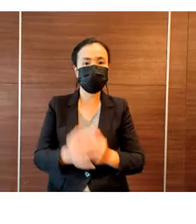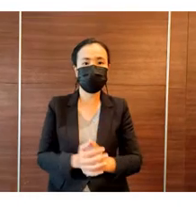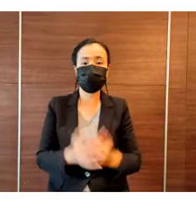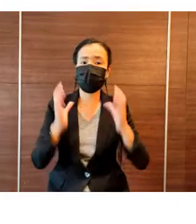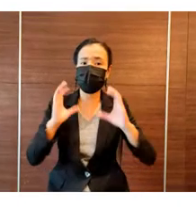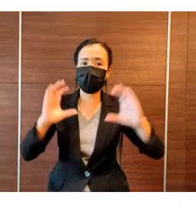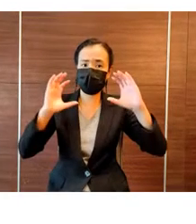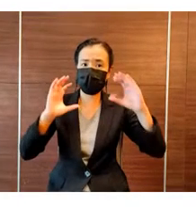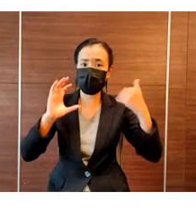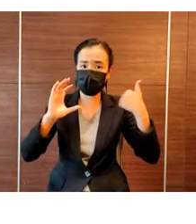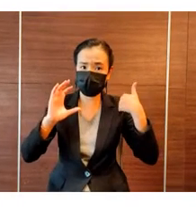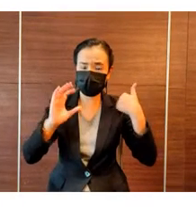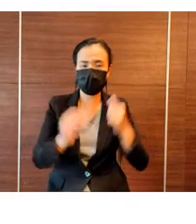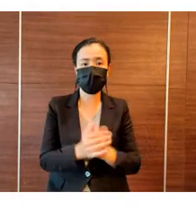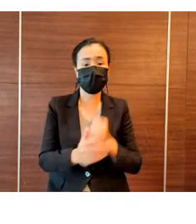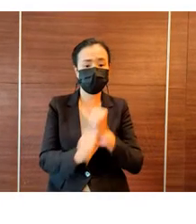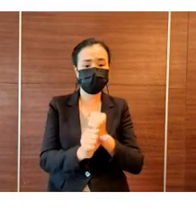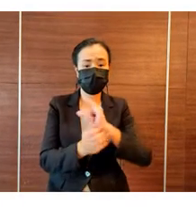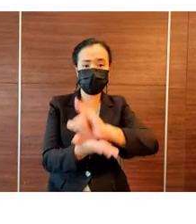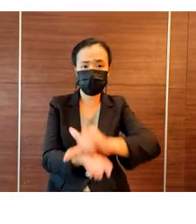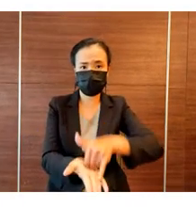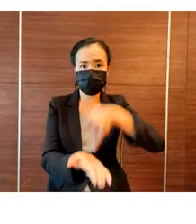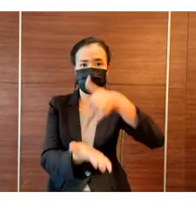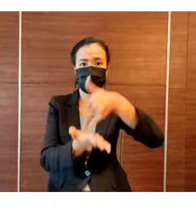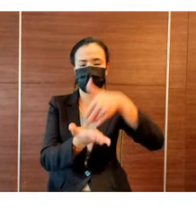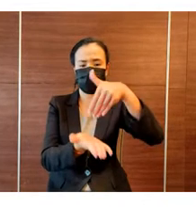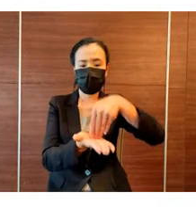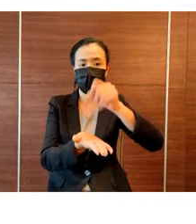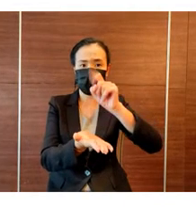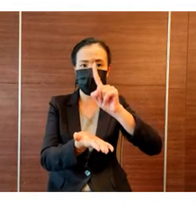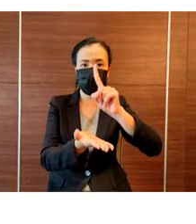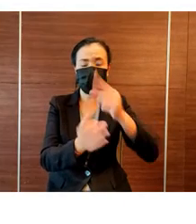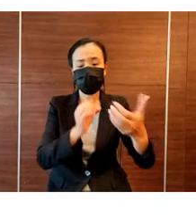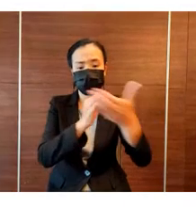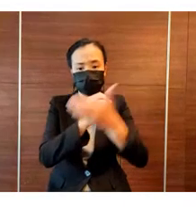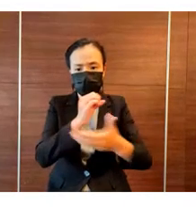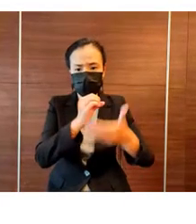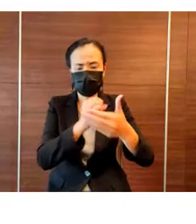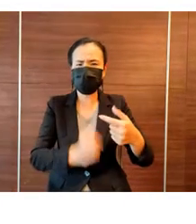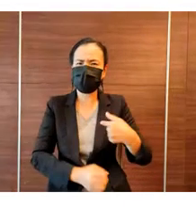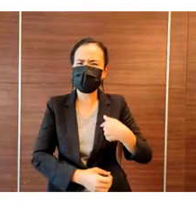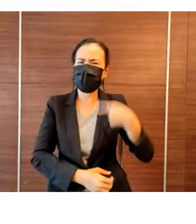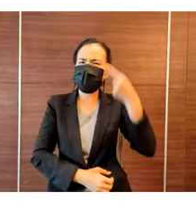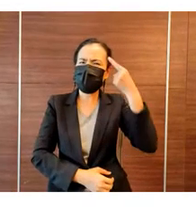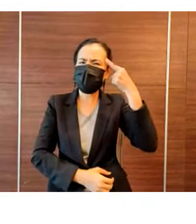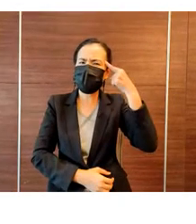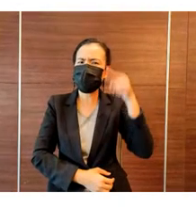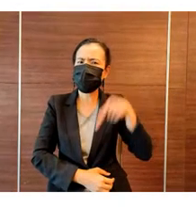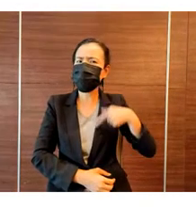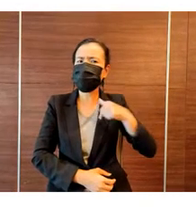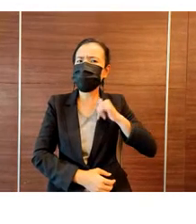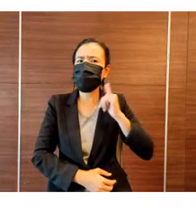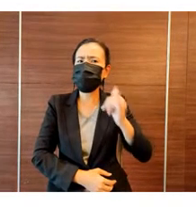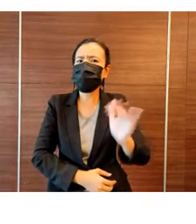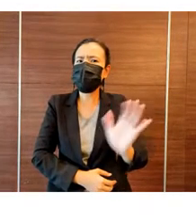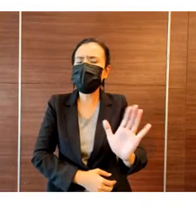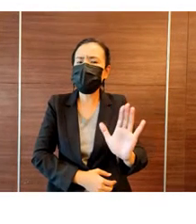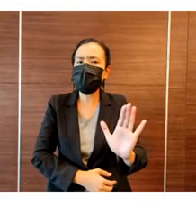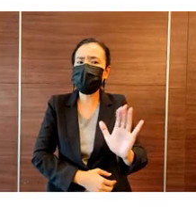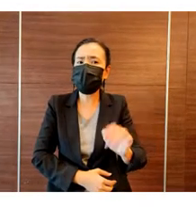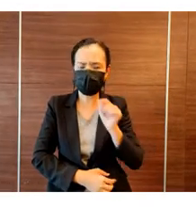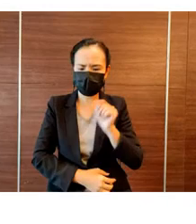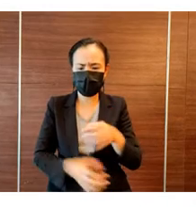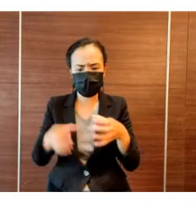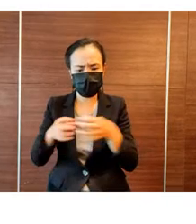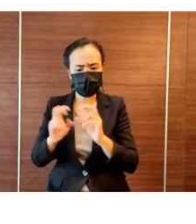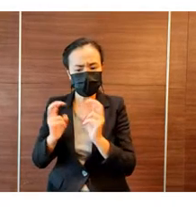รัฐเองก็ดีเนี่ยที่ทำเรื่องของการบำบัดทำศูนย์บำบัดทำศูนย์ฟื้นฟูอย่างเงี้ยทำไมคุณอาที่จะเลือกที่จะไม่ไปเลือกทางนั้นแล้วก็มาท